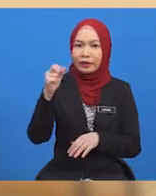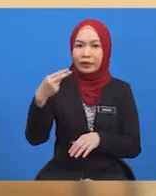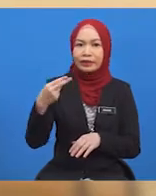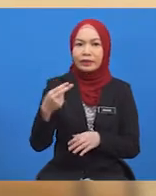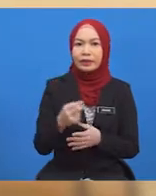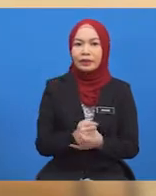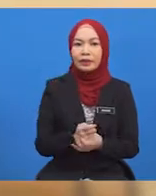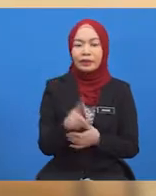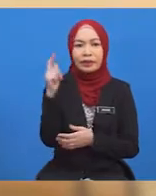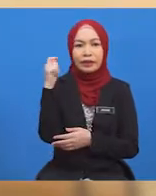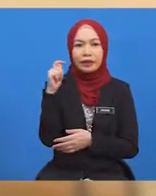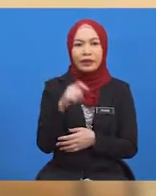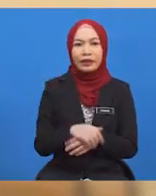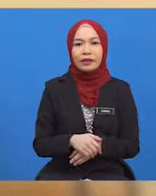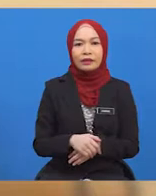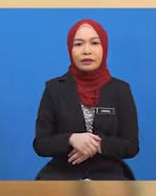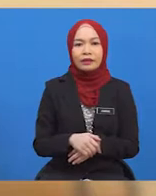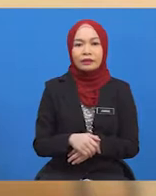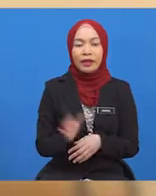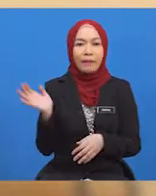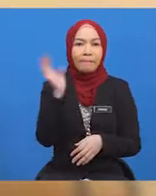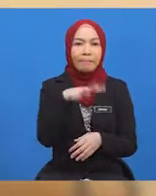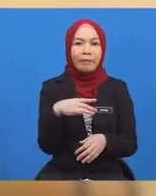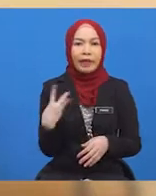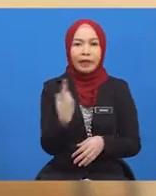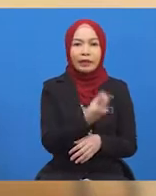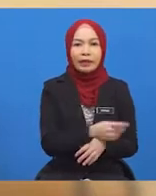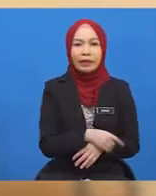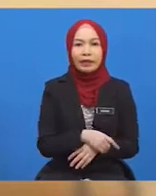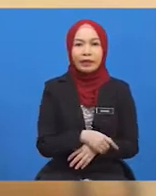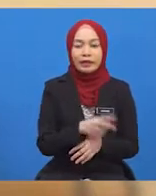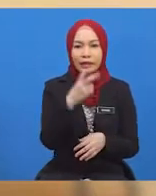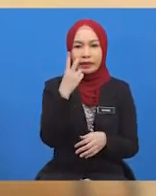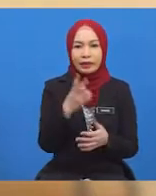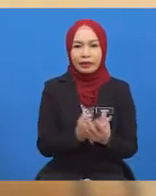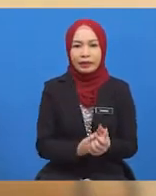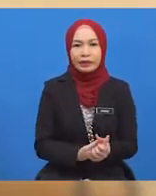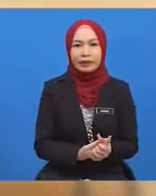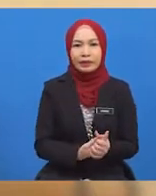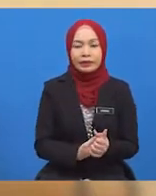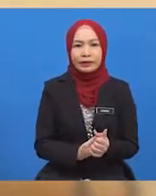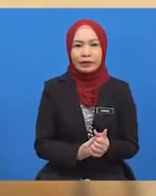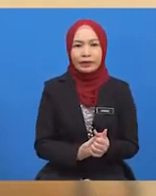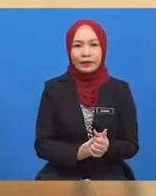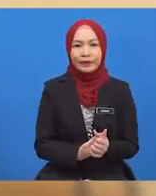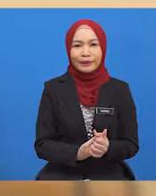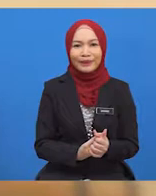Seterusnya, murid-murid, mari kita isikan maklumat rajah A dan rajah B dalam jadual yang dipaparkan.